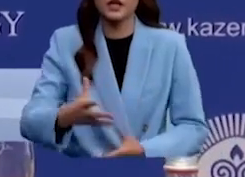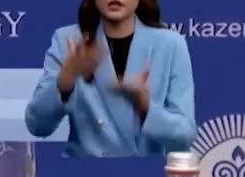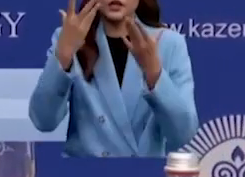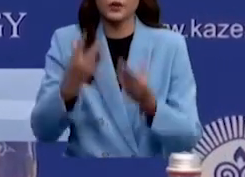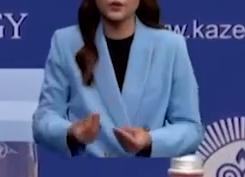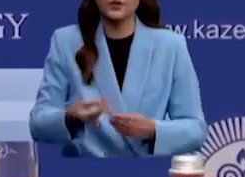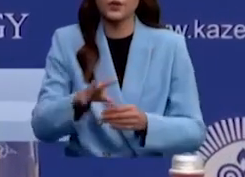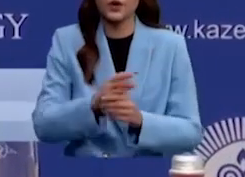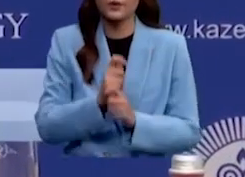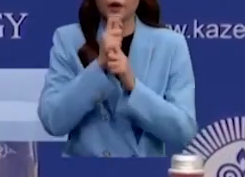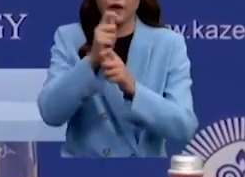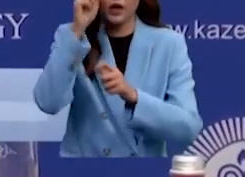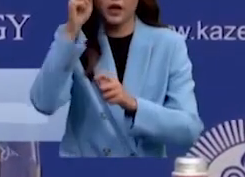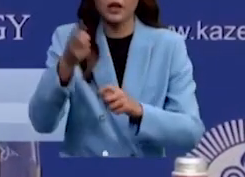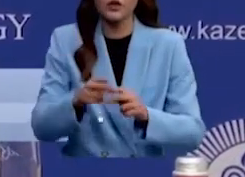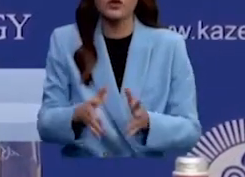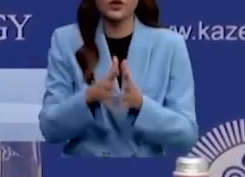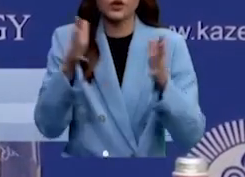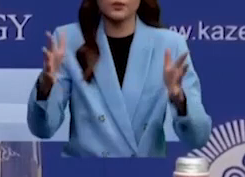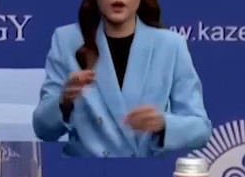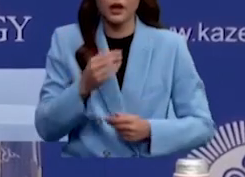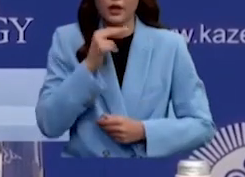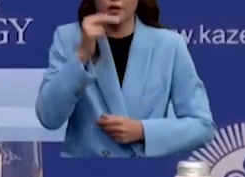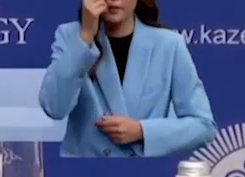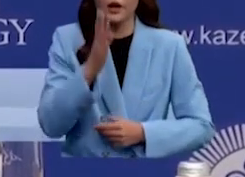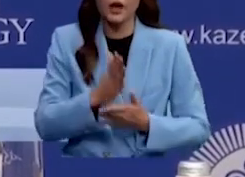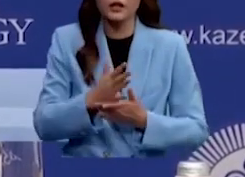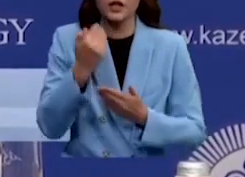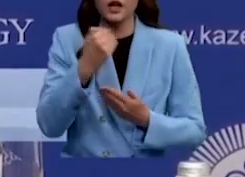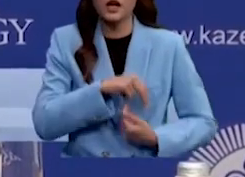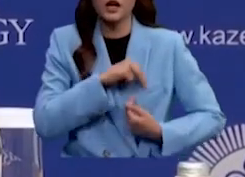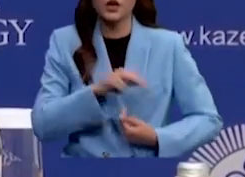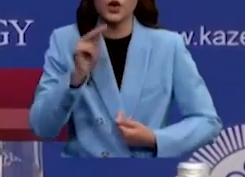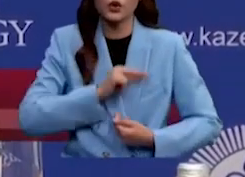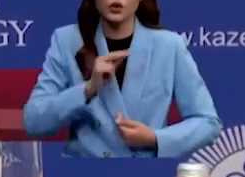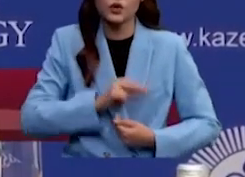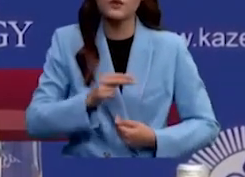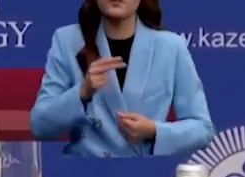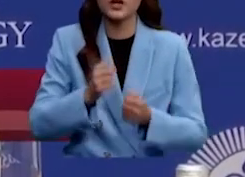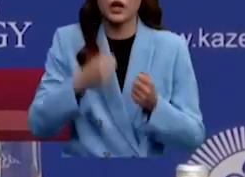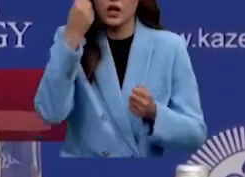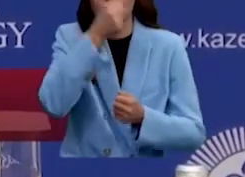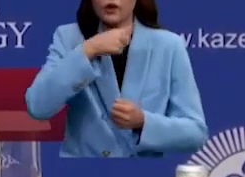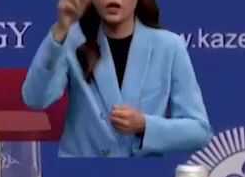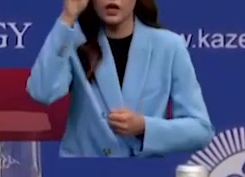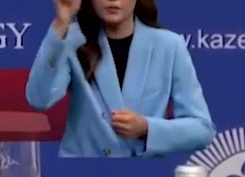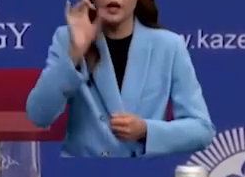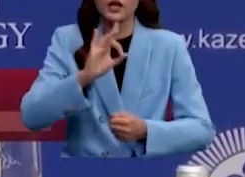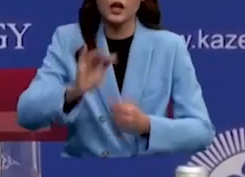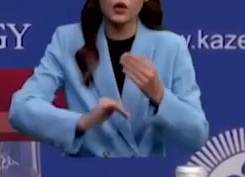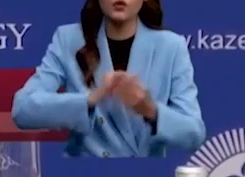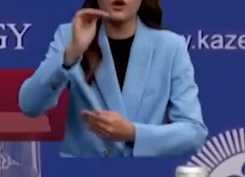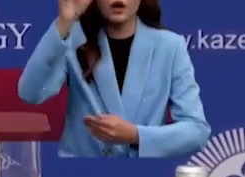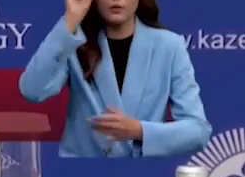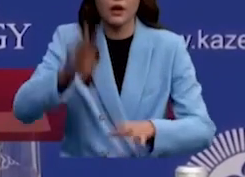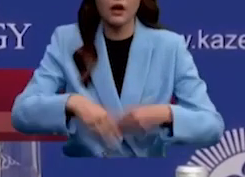атынан марапаттау мен үшін үлкен мәртебе. Сіздердің еңбектеріңіз тек ұжымда ғана емес, мемлекеттік деңгейде жоғары бағаланып